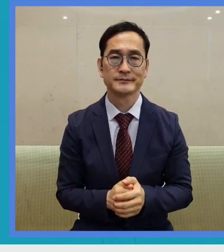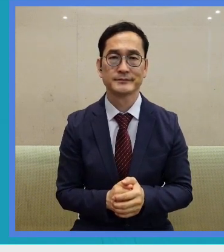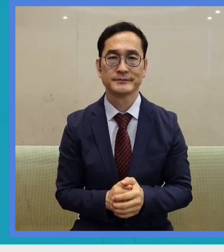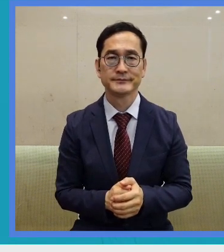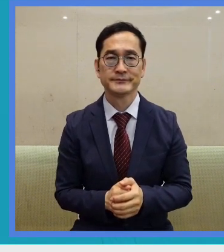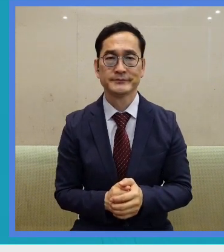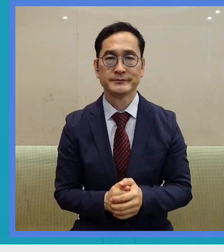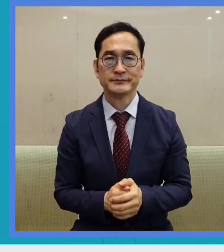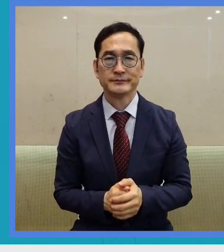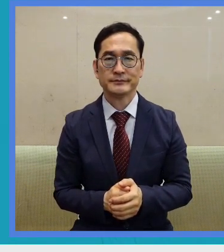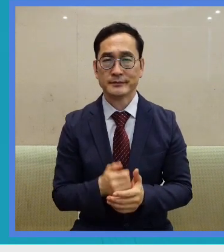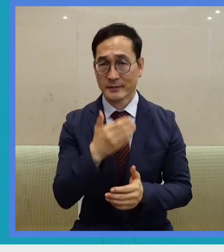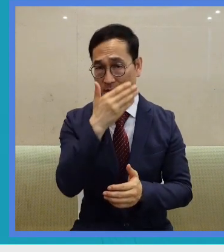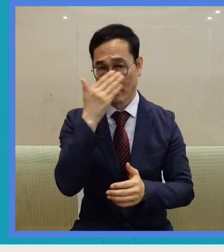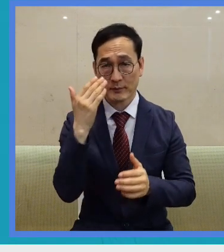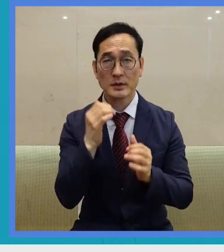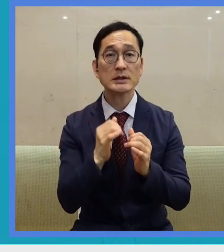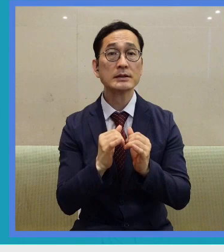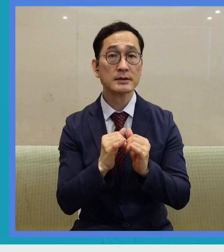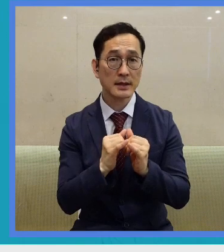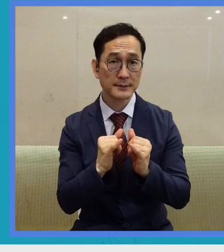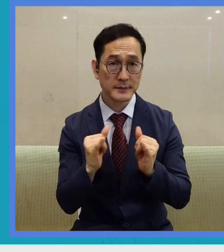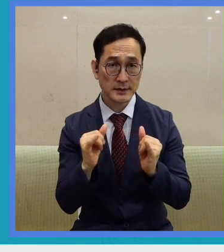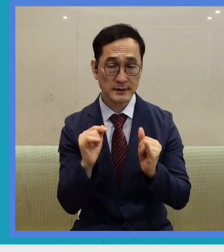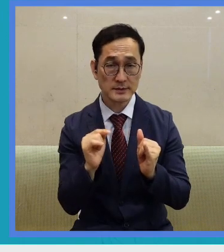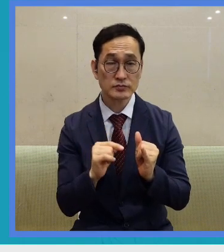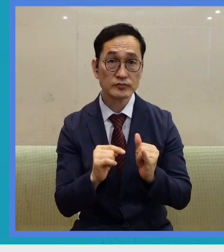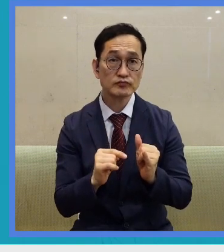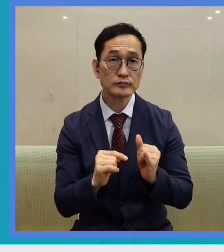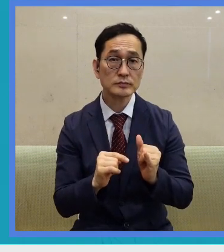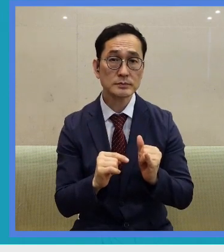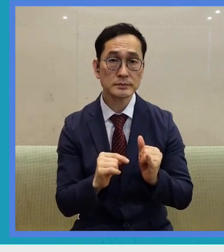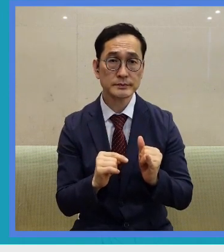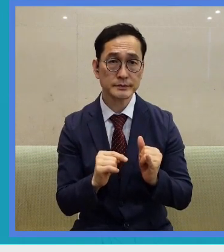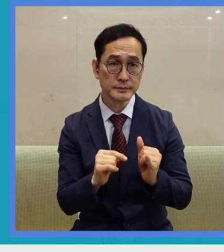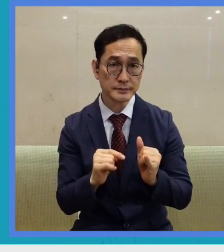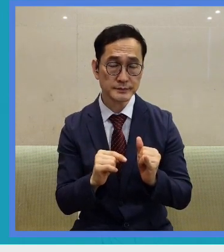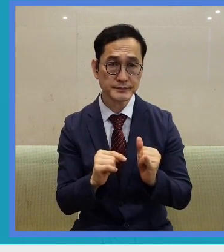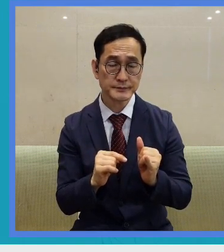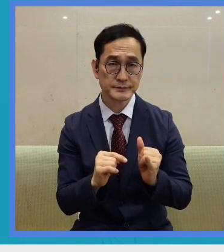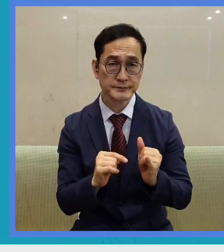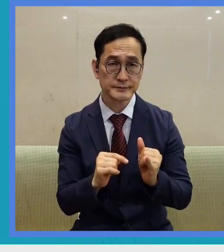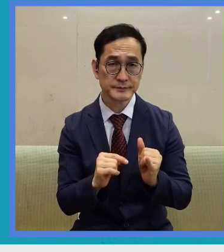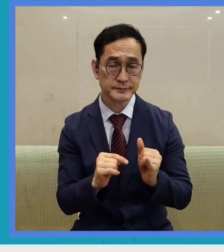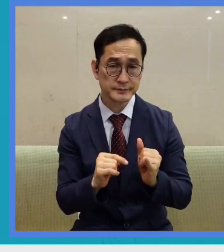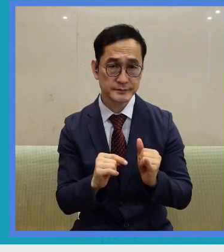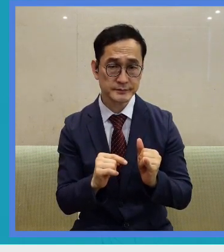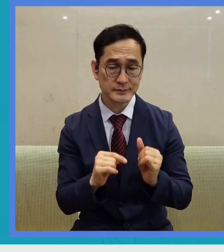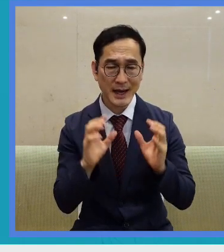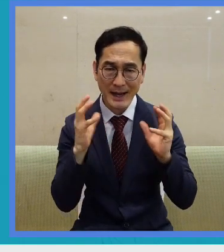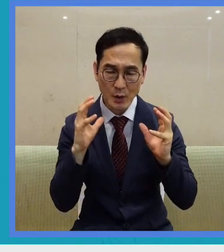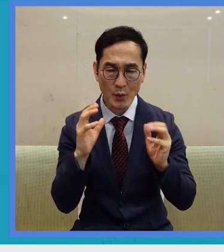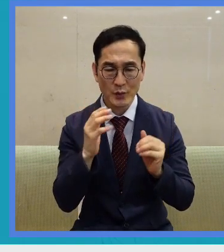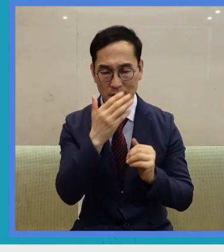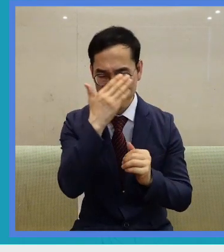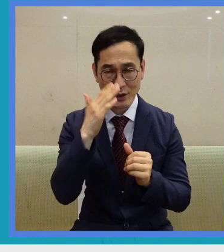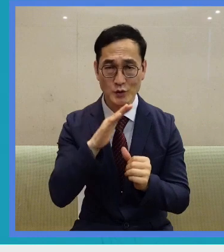그러면 이렇게 젊은 연령으로 갈수록 처음에 이제 문제가 됐기 때문에 결국에 우리는 우리 아동들 그리고 청소년들이